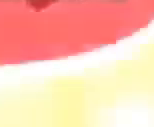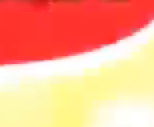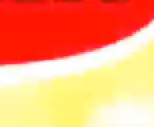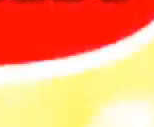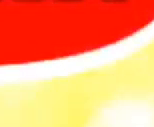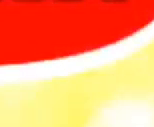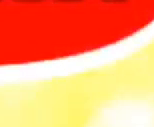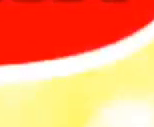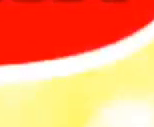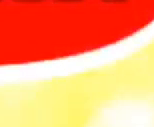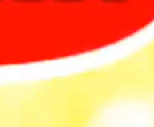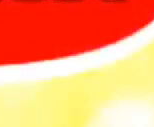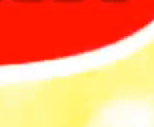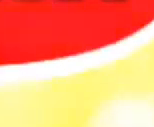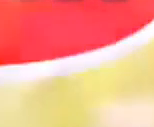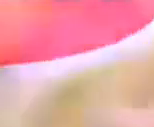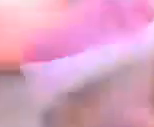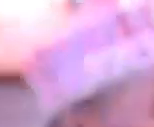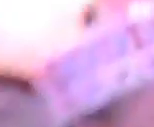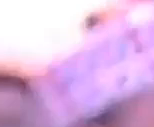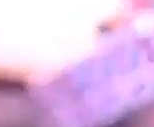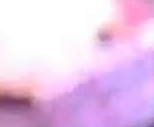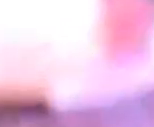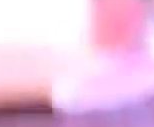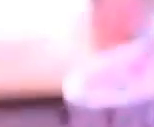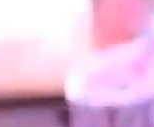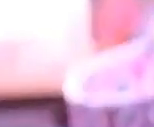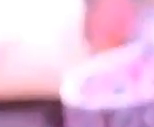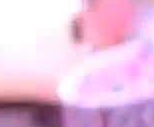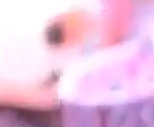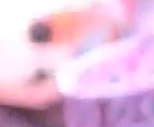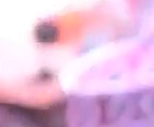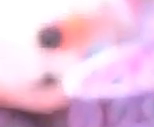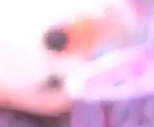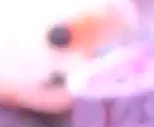dekende. Atena wo munafu kikuyambako. Checho chenye.